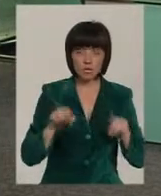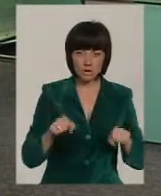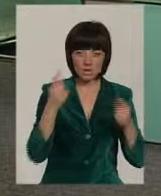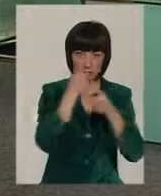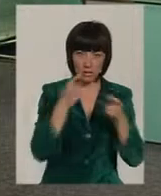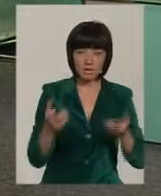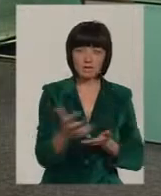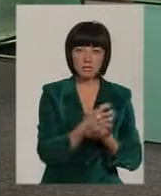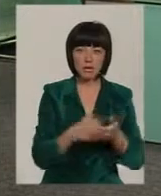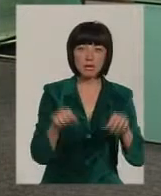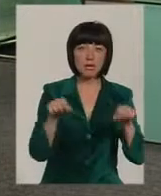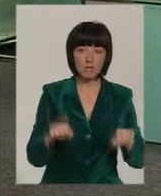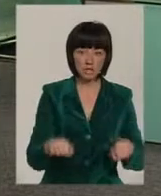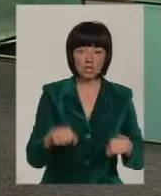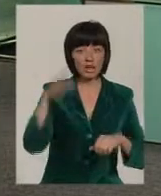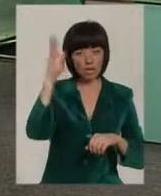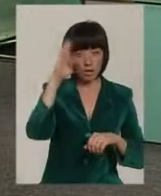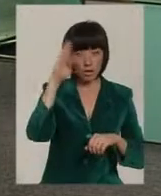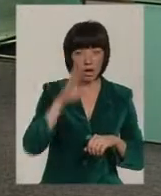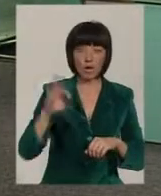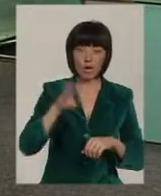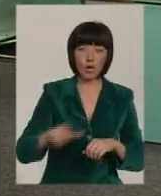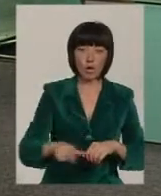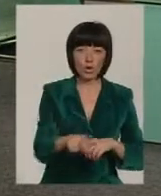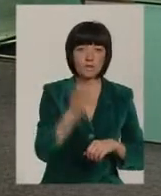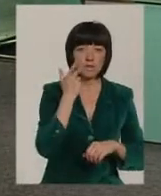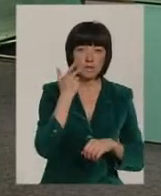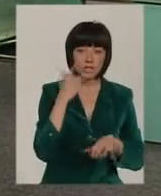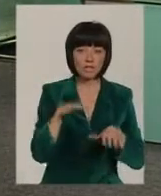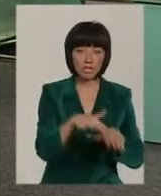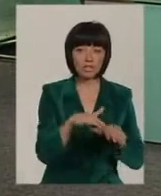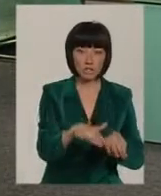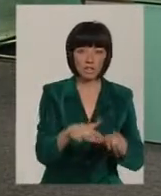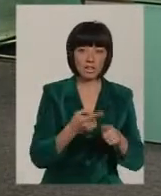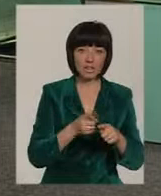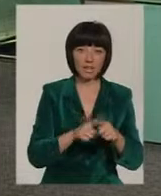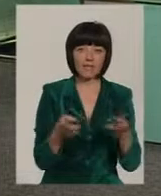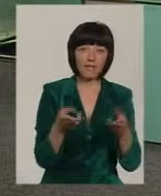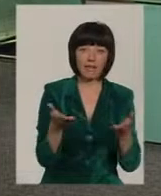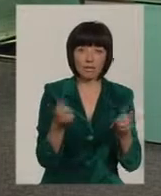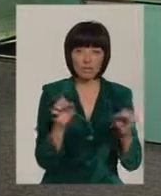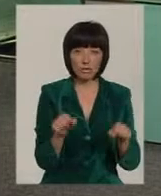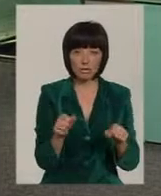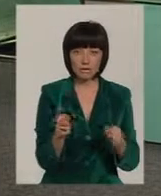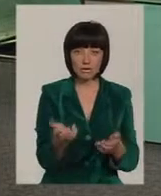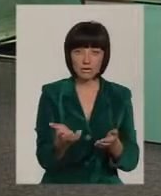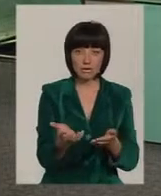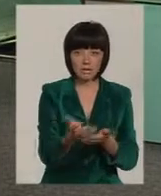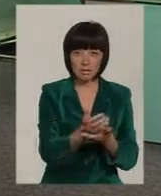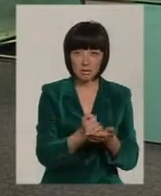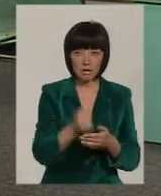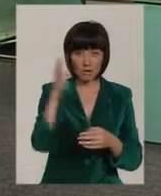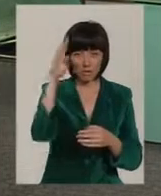Інформацію збирати можна, і вода стосовно річки завжди тече зверху донизу, і десь можна було таке, якби,